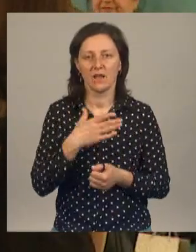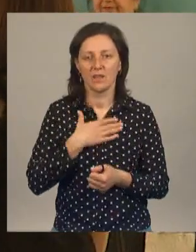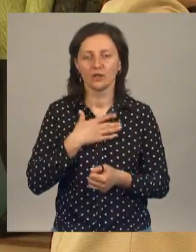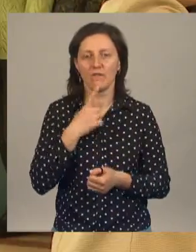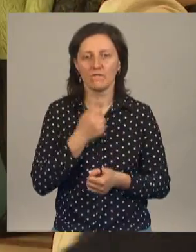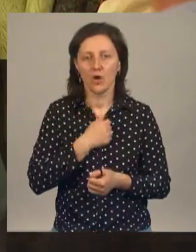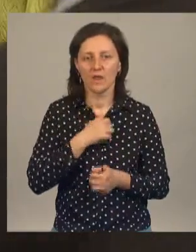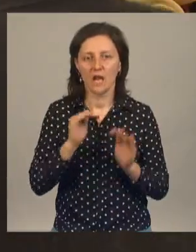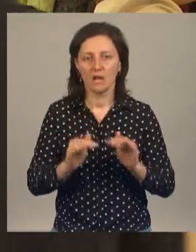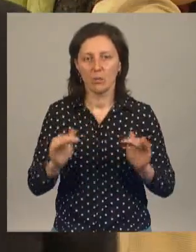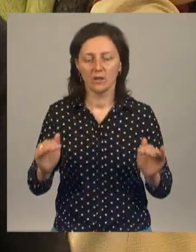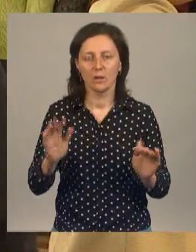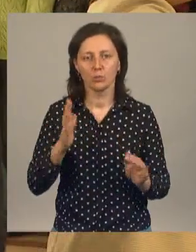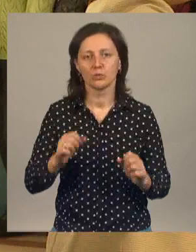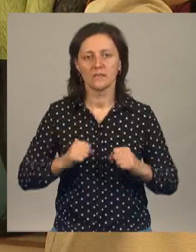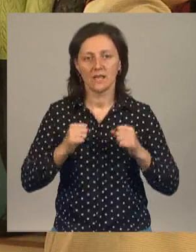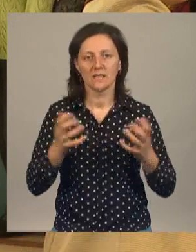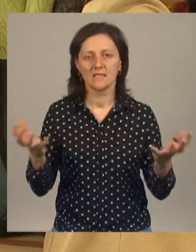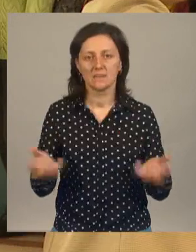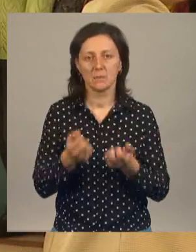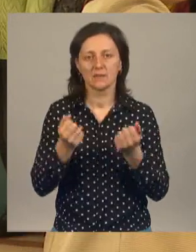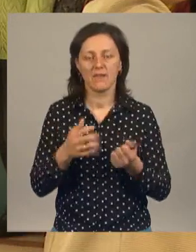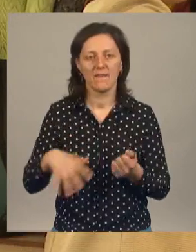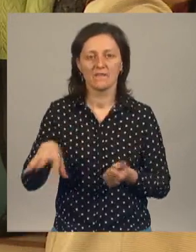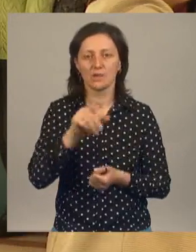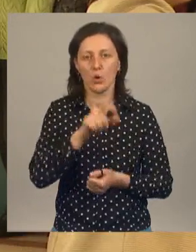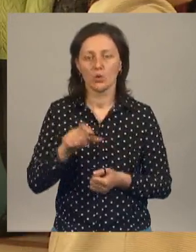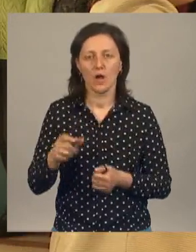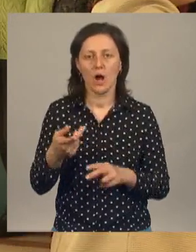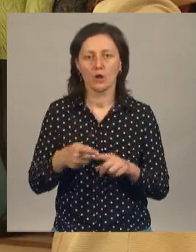военных ребят. Будем стараться спасать всех людей, которые обращаются к нам за помощью.